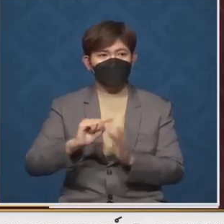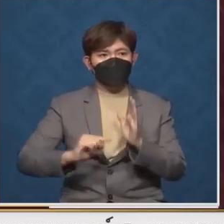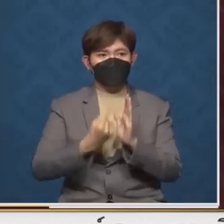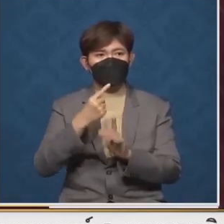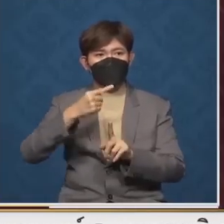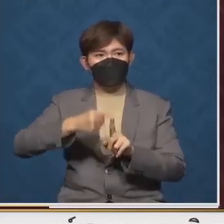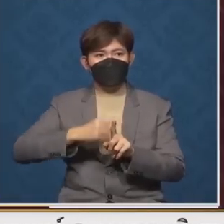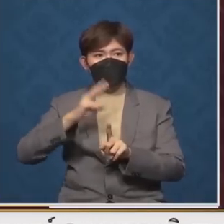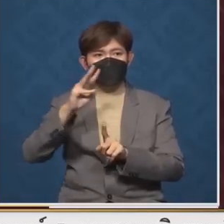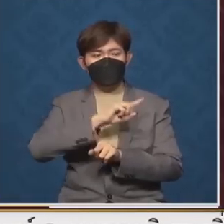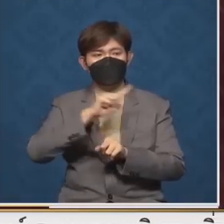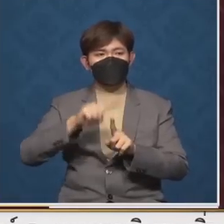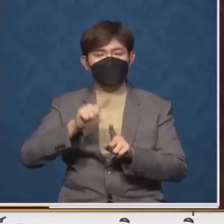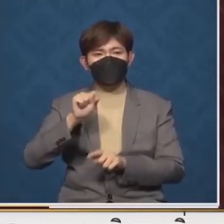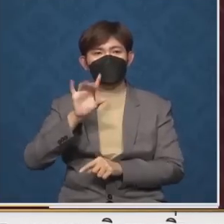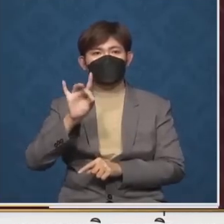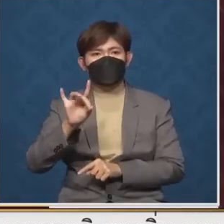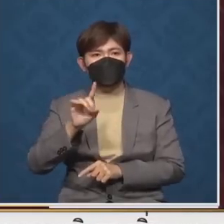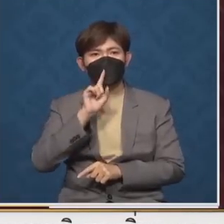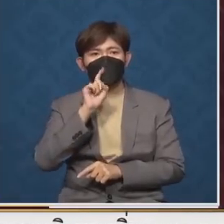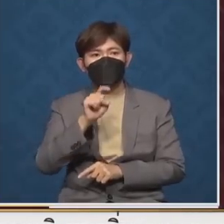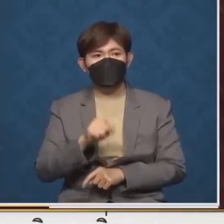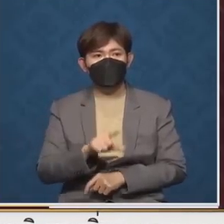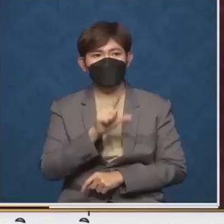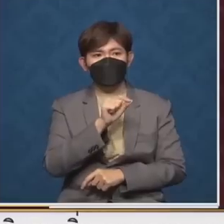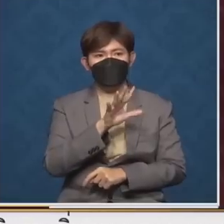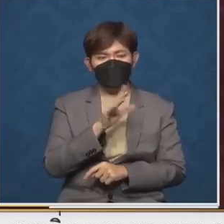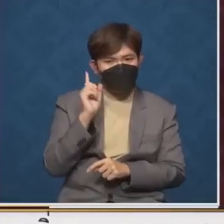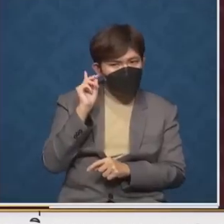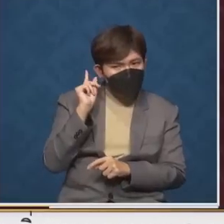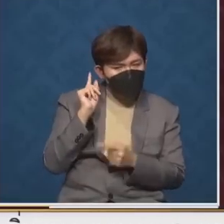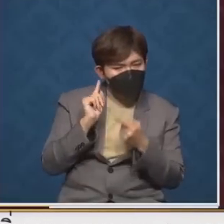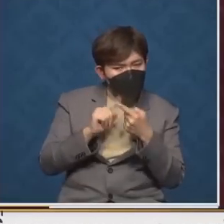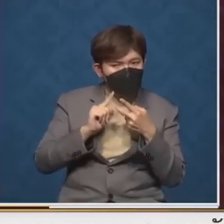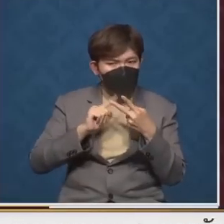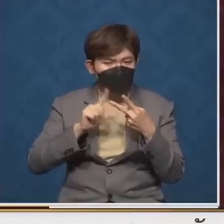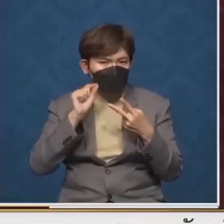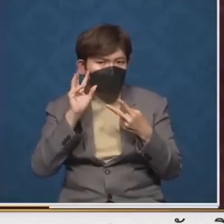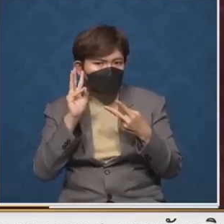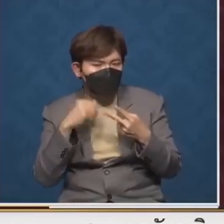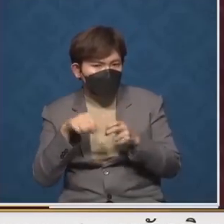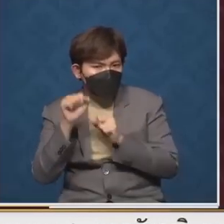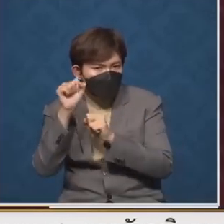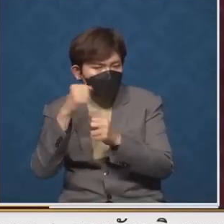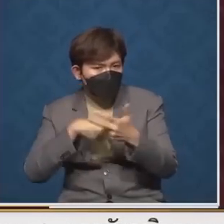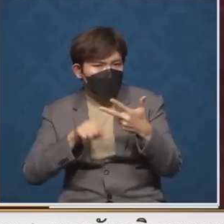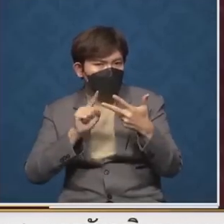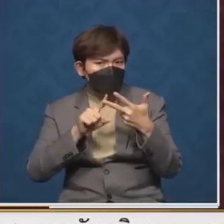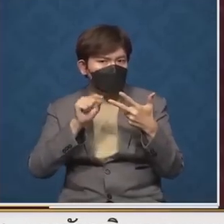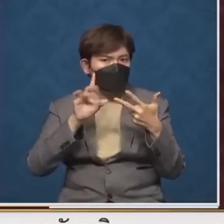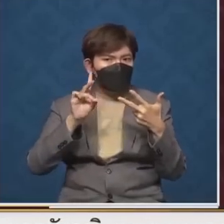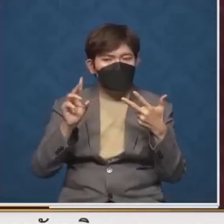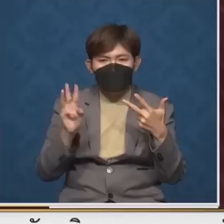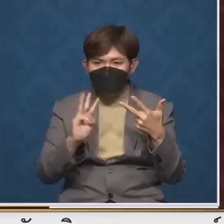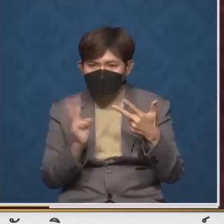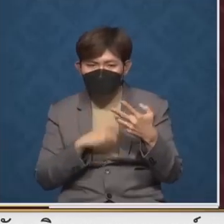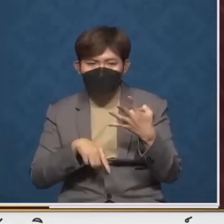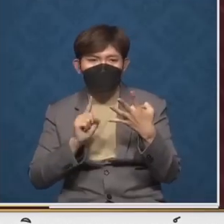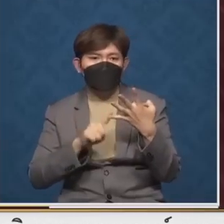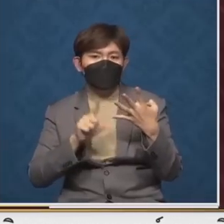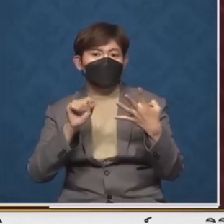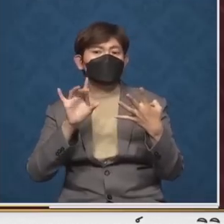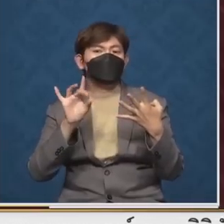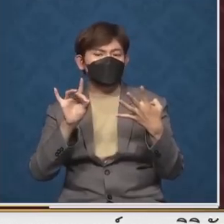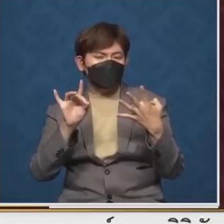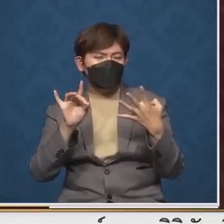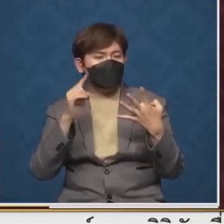28 ท่านว่า 25 ก็มีข่าวเราๆ แล้ว 26 ออกประกาศ 27 ก็วางๆ28 ถึงมีผ